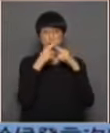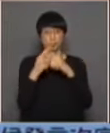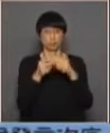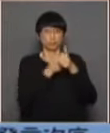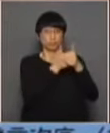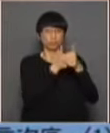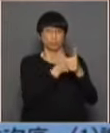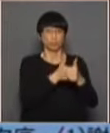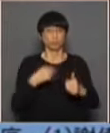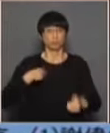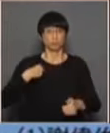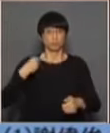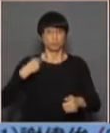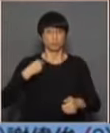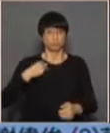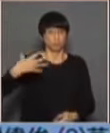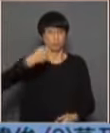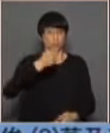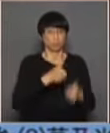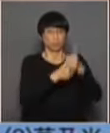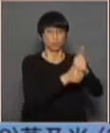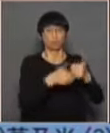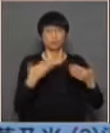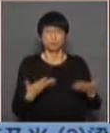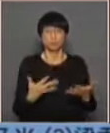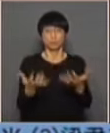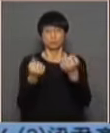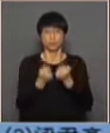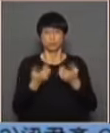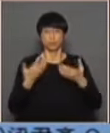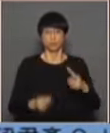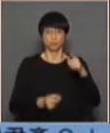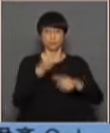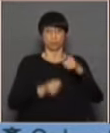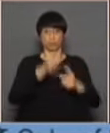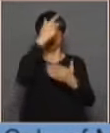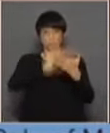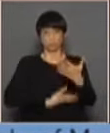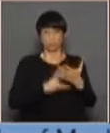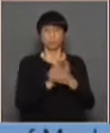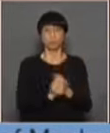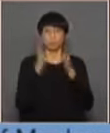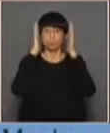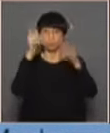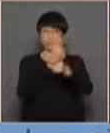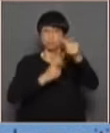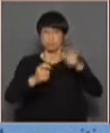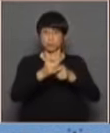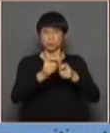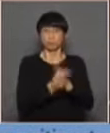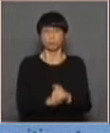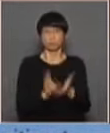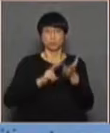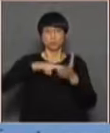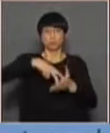极权主义者，接受目前不公义的制度，专注经济，放弃独立人